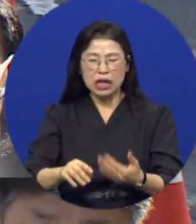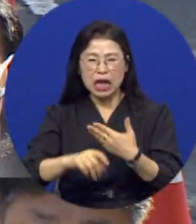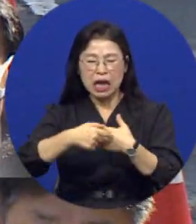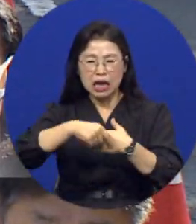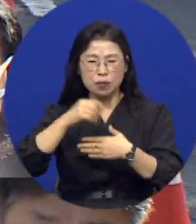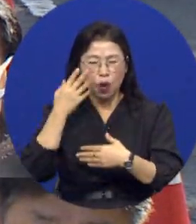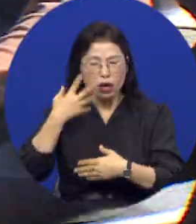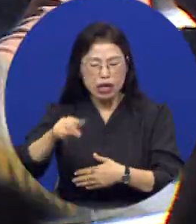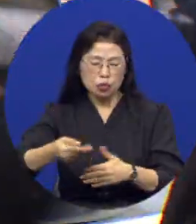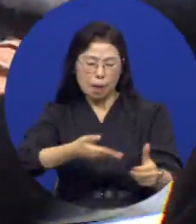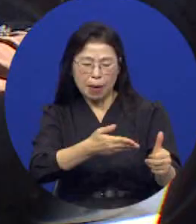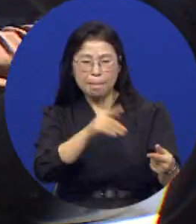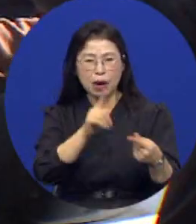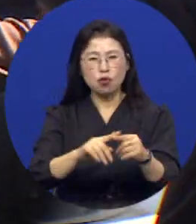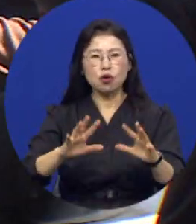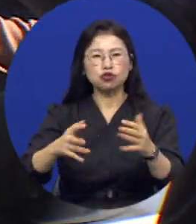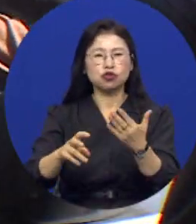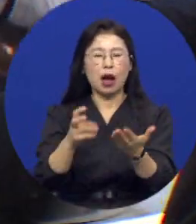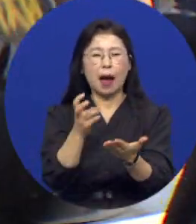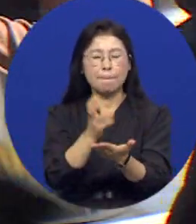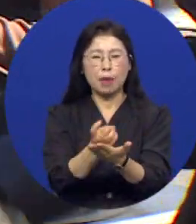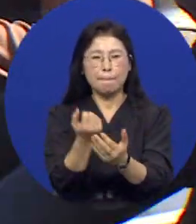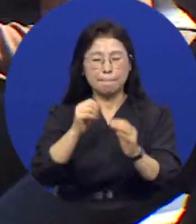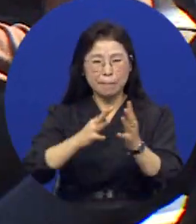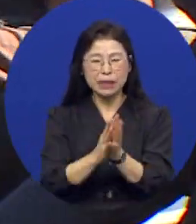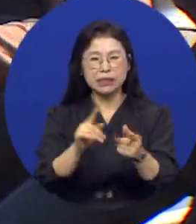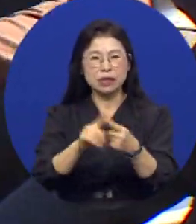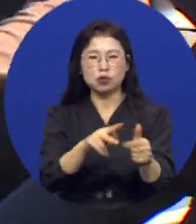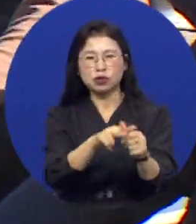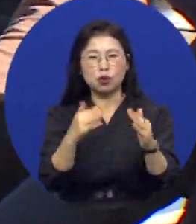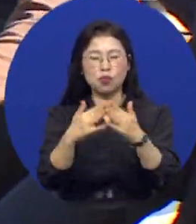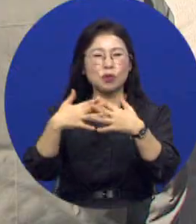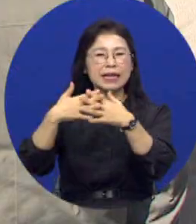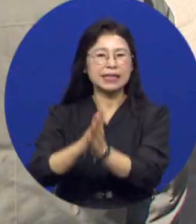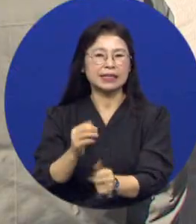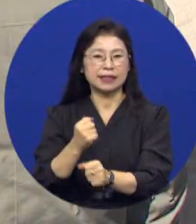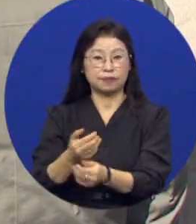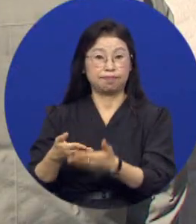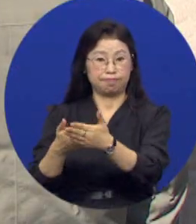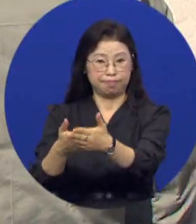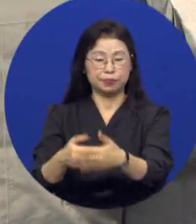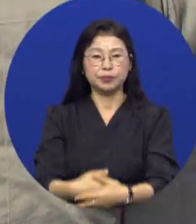국가보안법을 폐지하고 국가정보원을 해체하라고 주장했습니다.